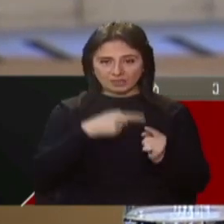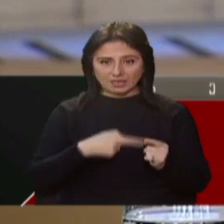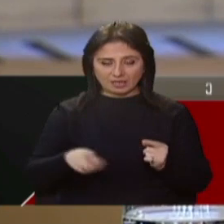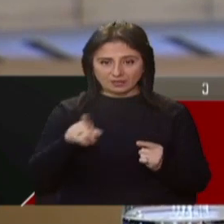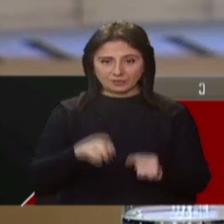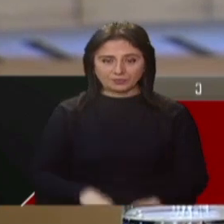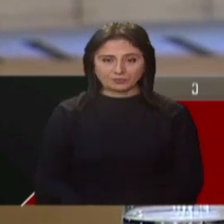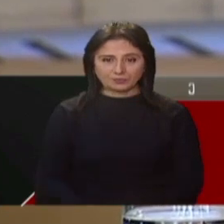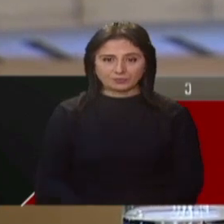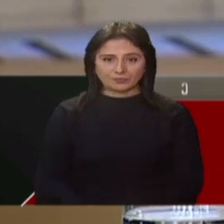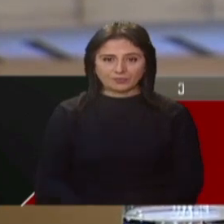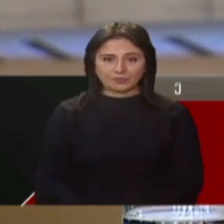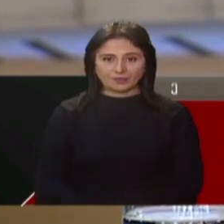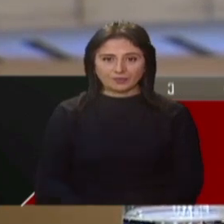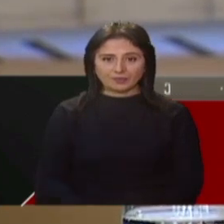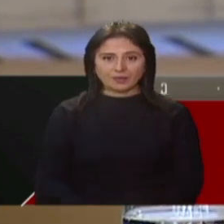წლისთავი.